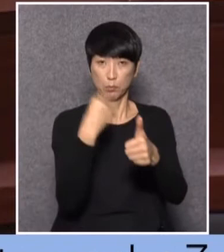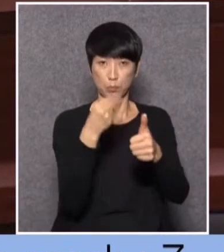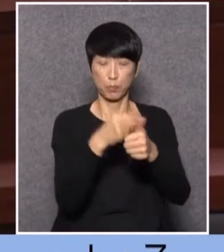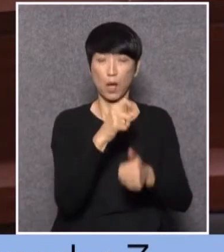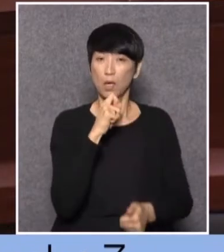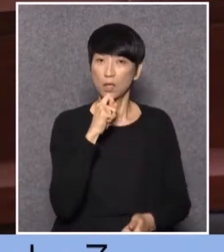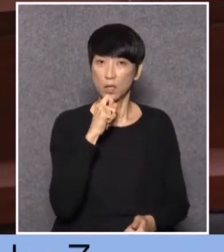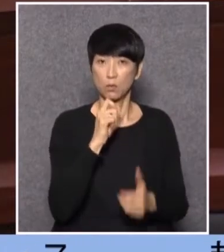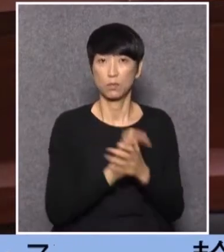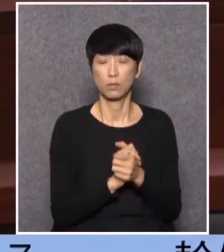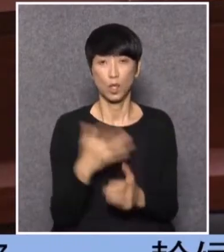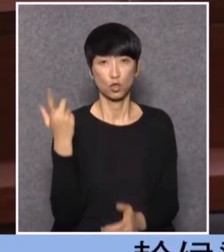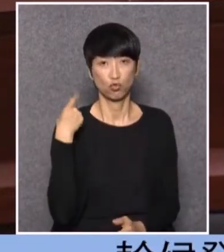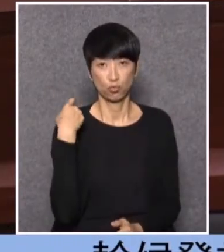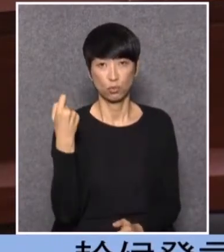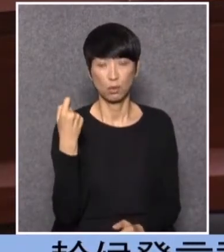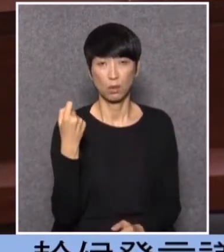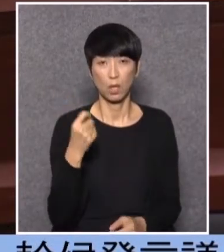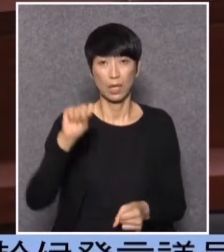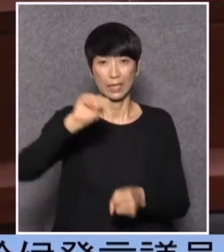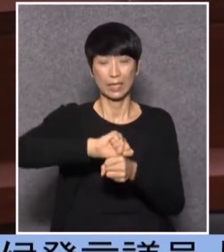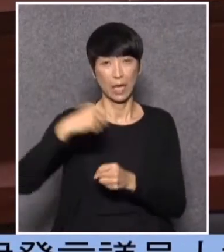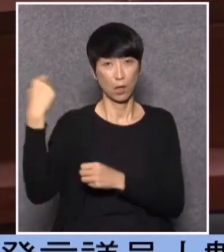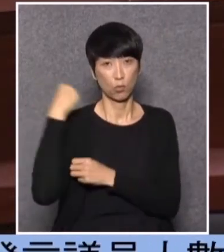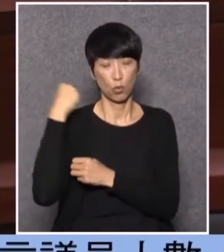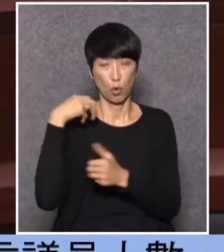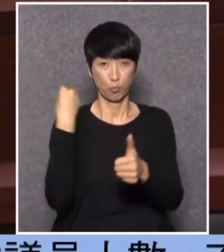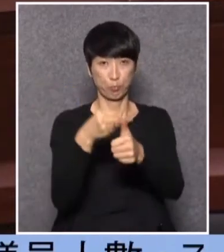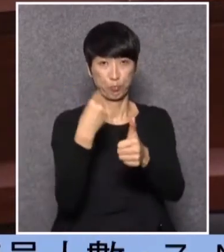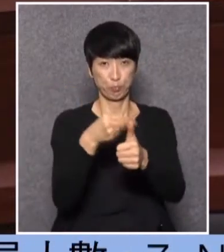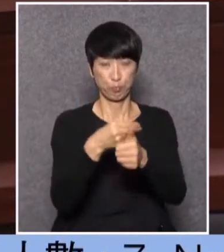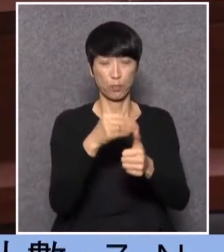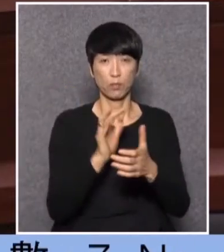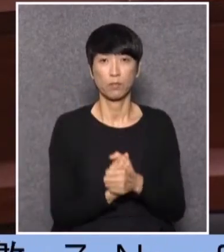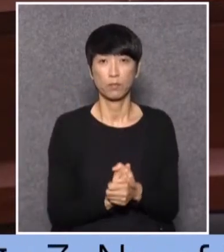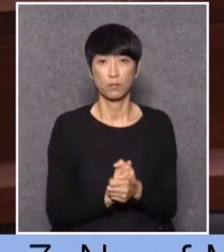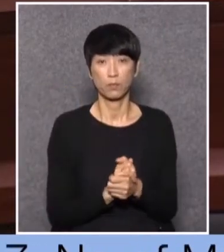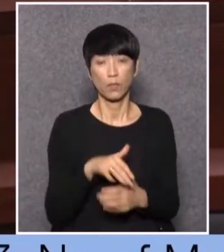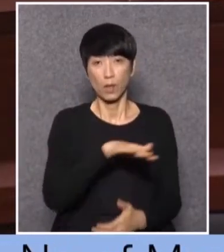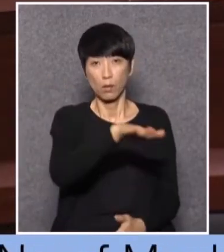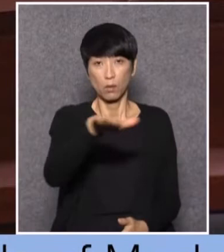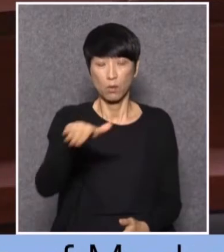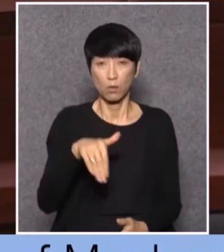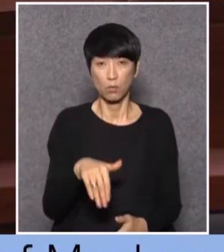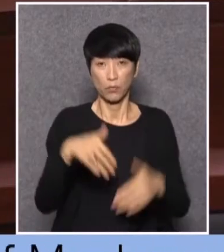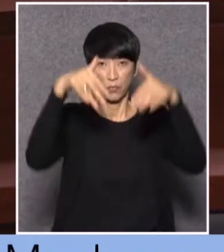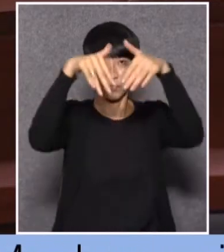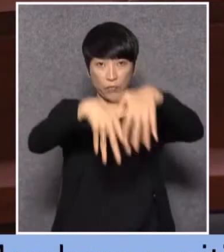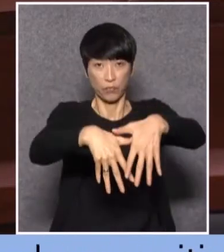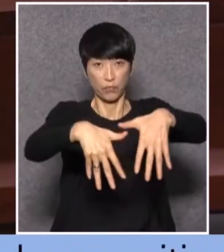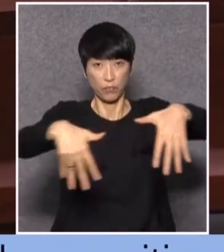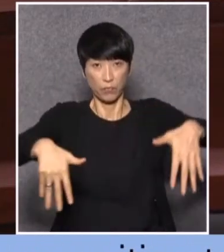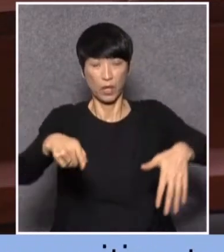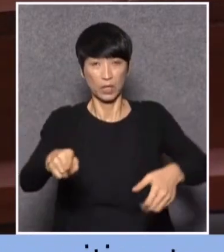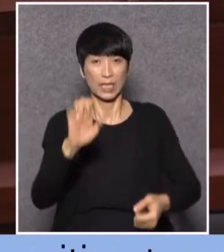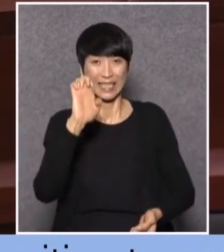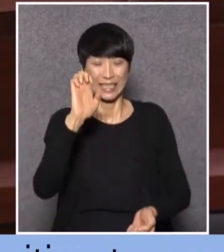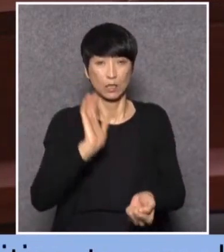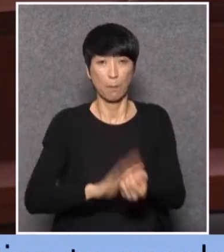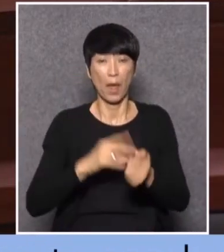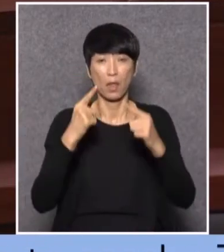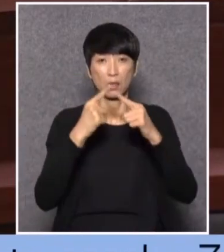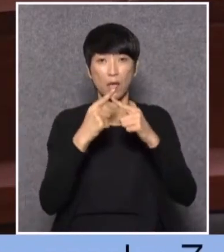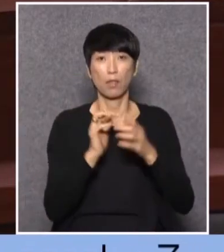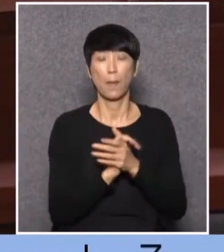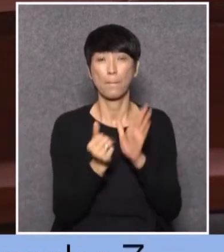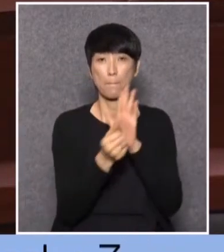會喺最近嚟講咧加強呢啲培訓，令到咧我哋係能夠有效隔離呢啲嘅病者，同埋對佢哋係